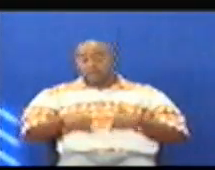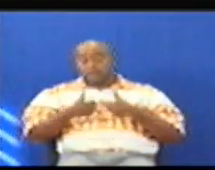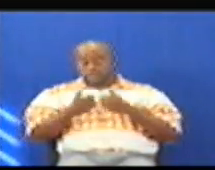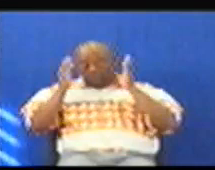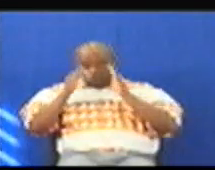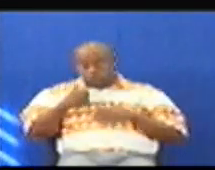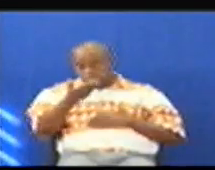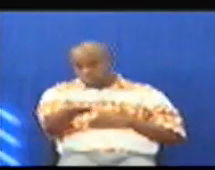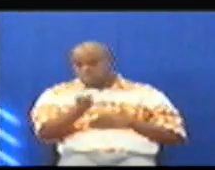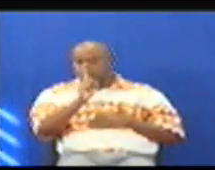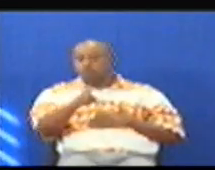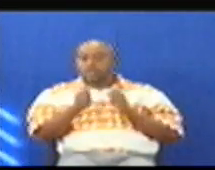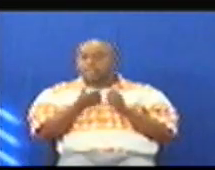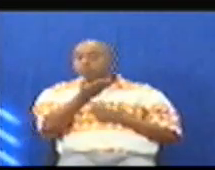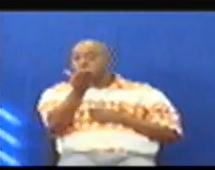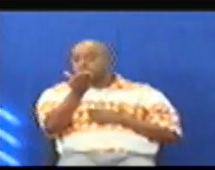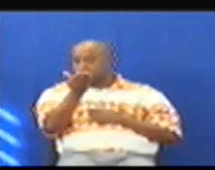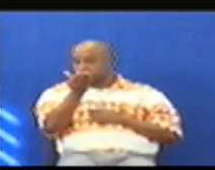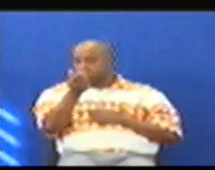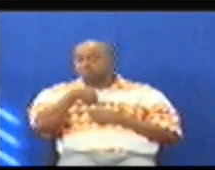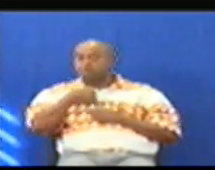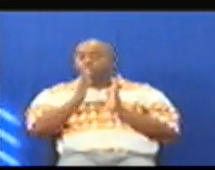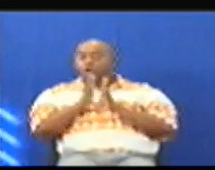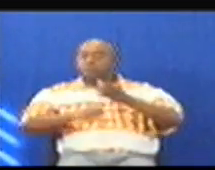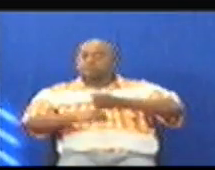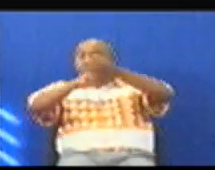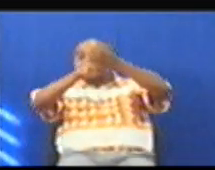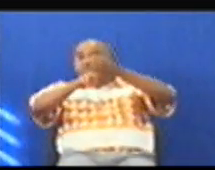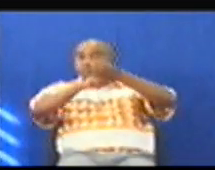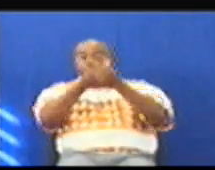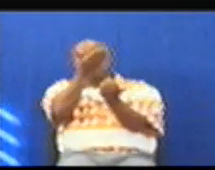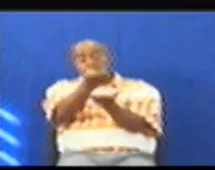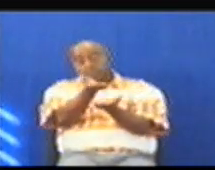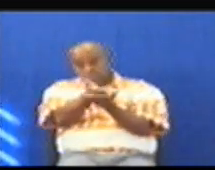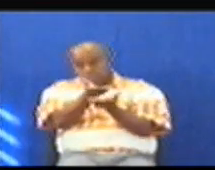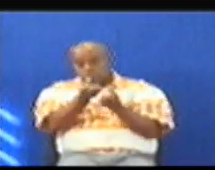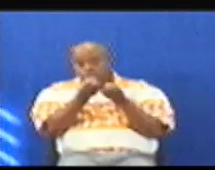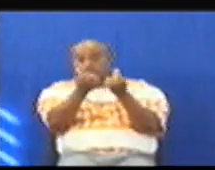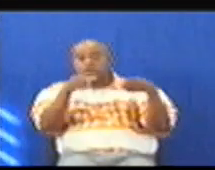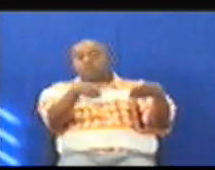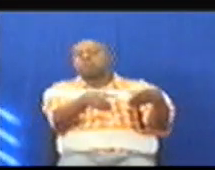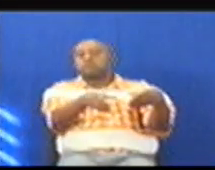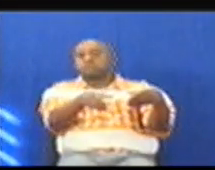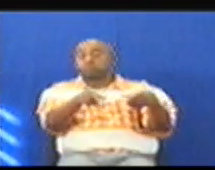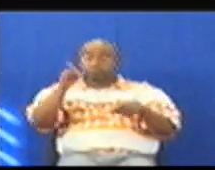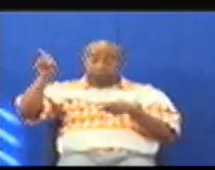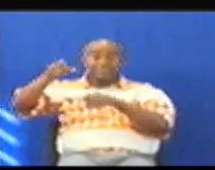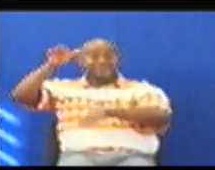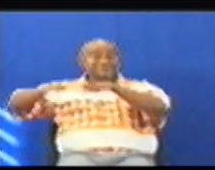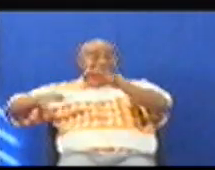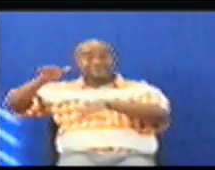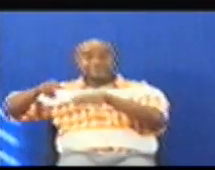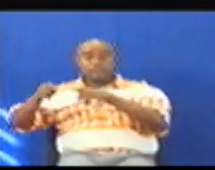Spika, kuna jambo moja limezungumzwa, ninaunga mkono kabisa mapendekezo yaliyotolewa na kamati Singida, chuo kile